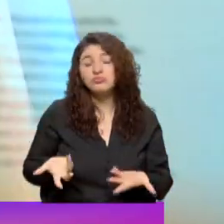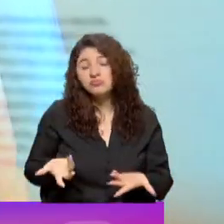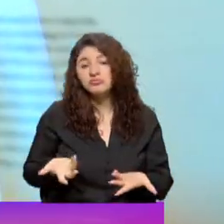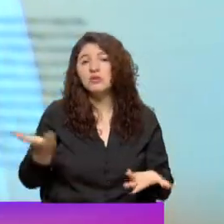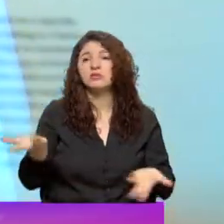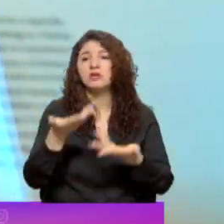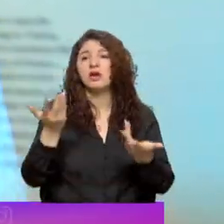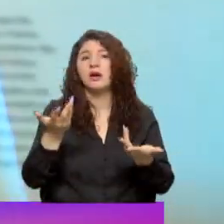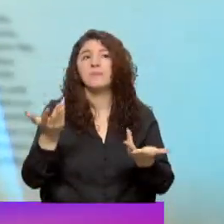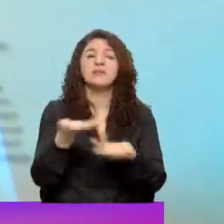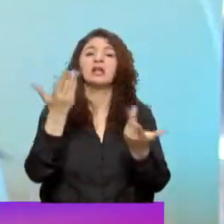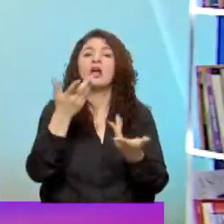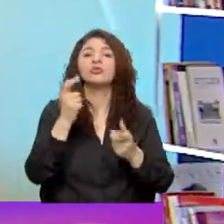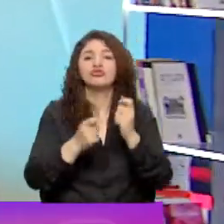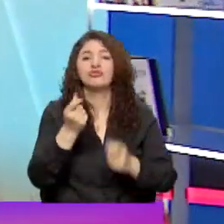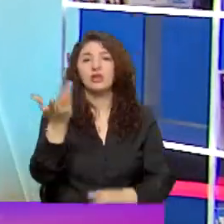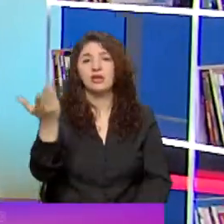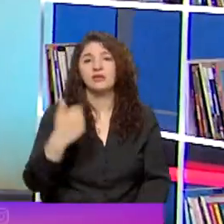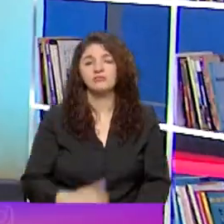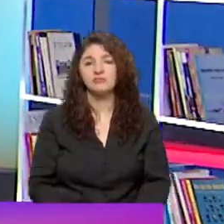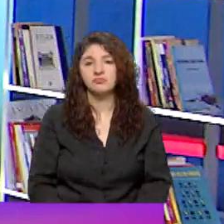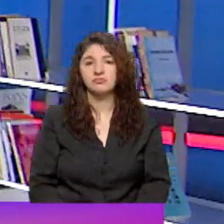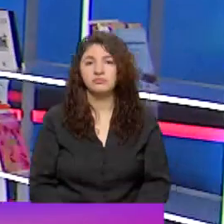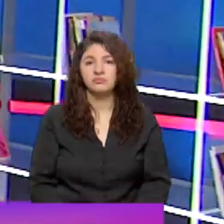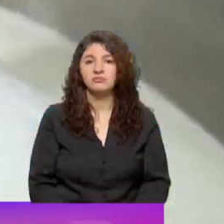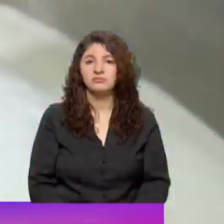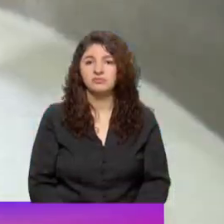mesela mesela süt fiyatları